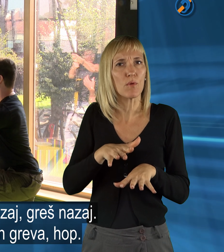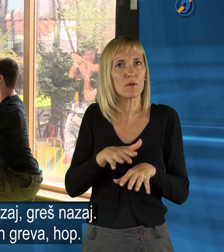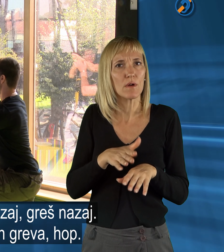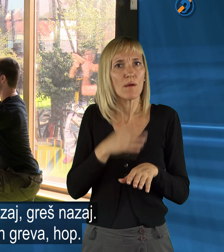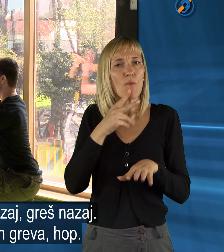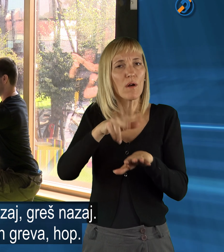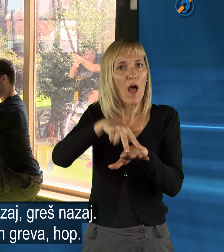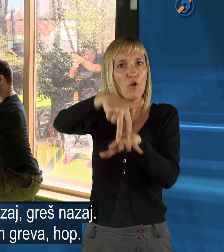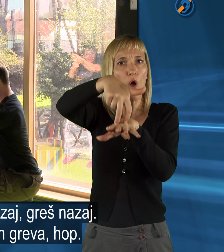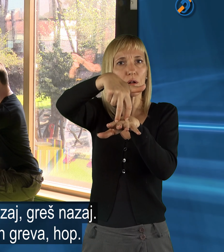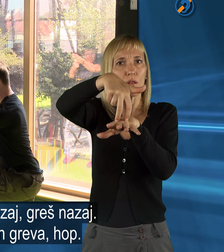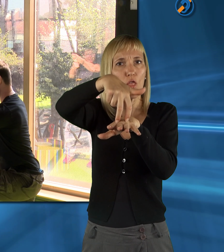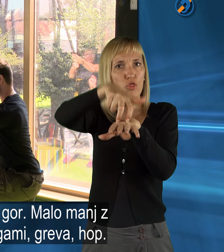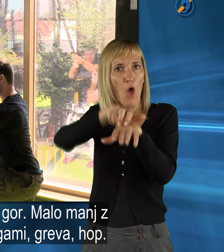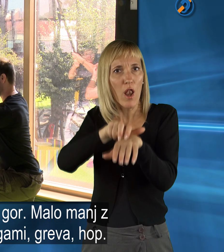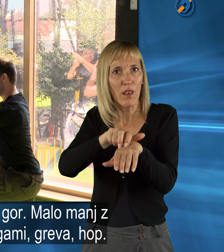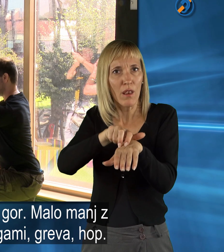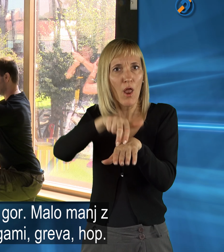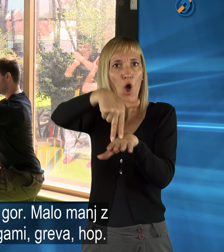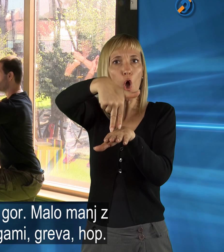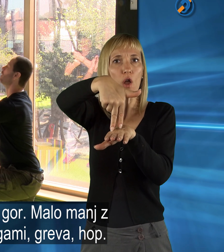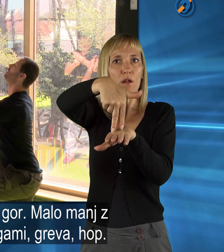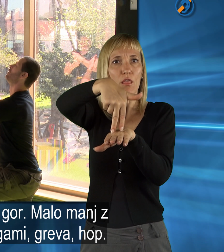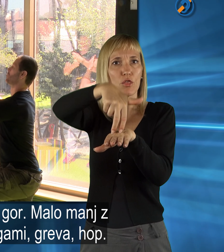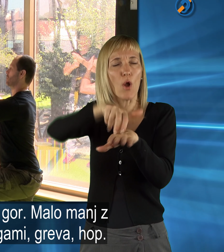stesen teremuh in gre gor. Hop, dvigni noge, hop, gre gor.